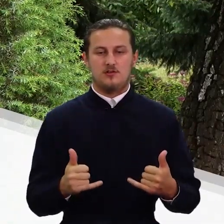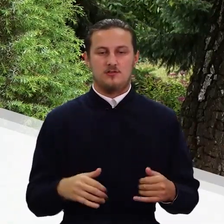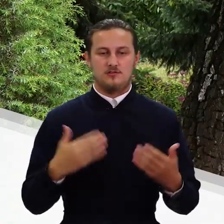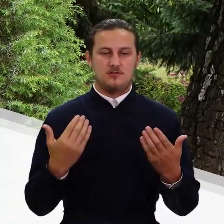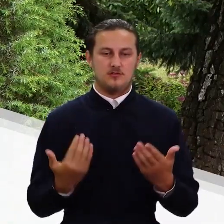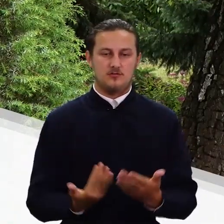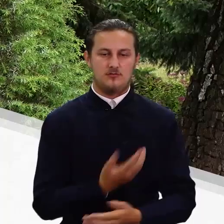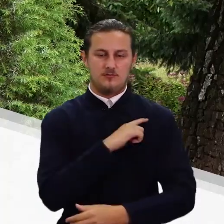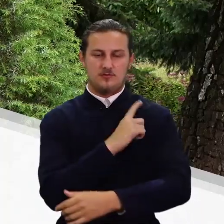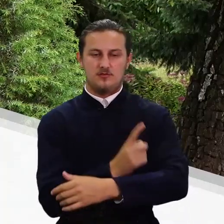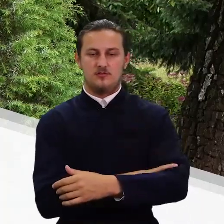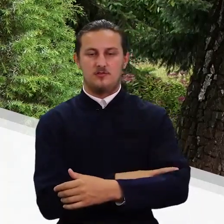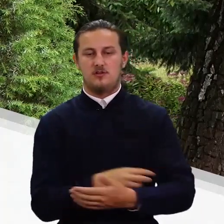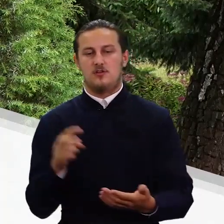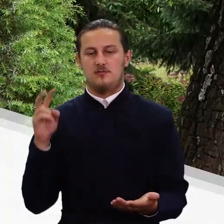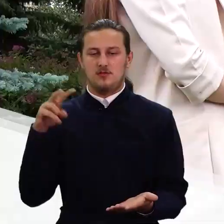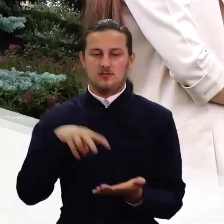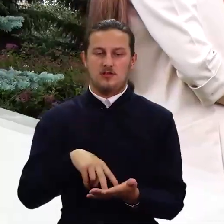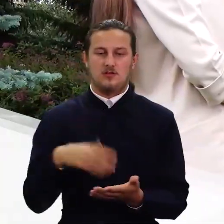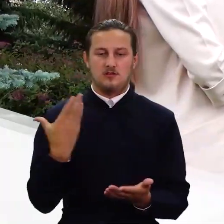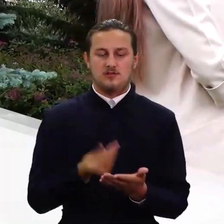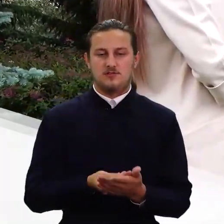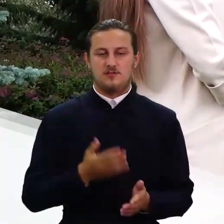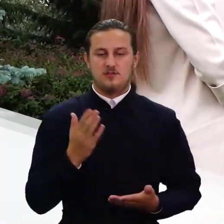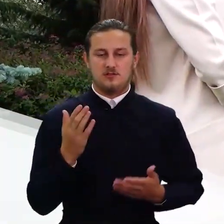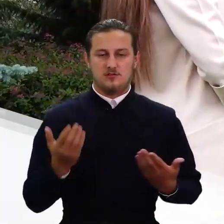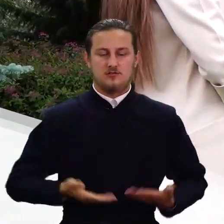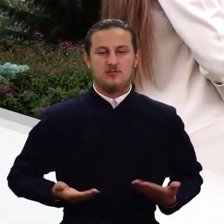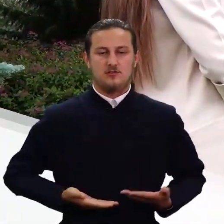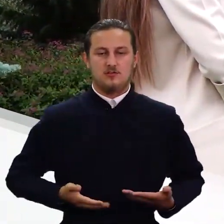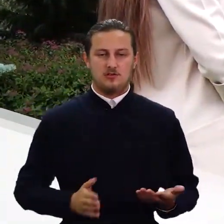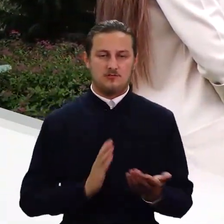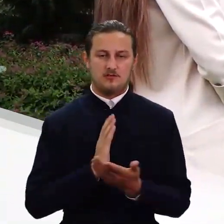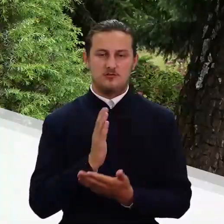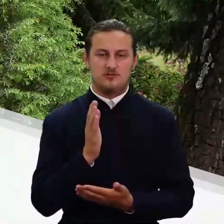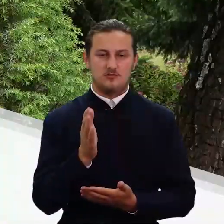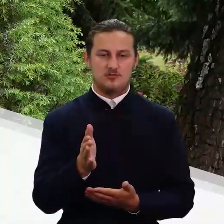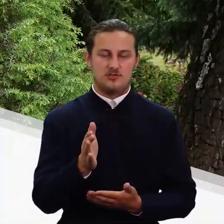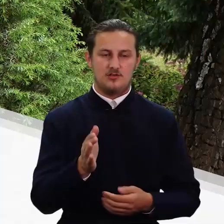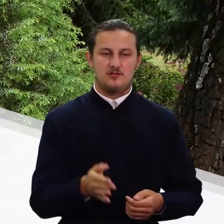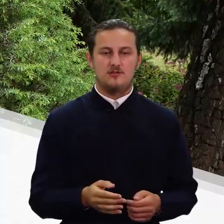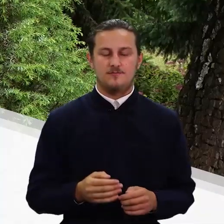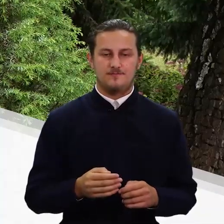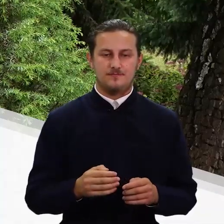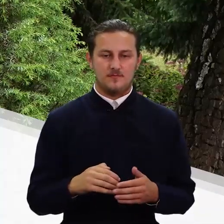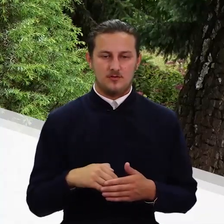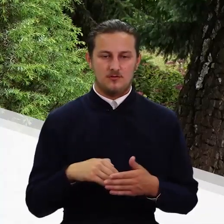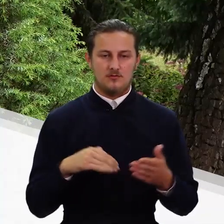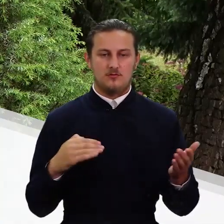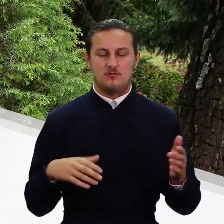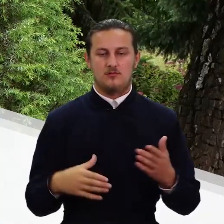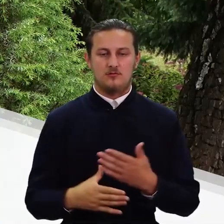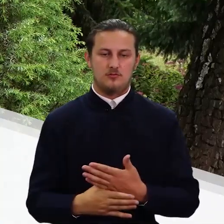свій життєвий шлях, уже оновленими, вже зовсім іншими, духовно збагаченими, саме через